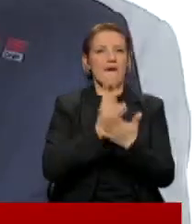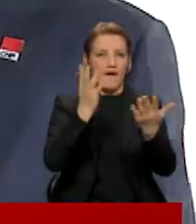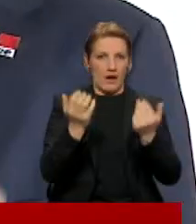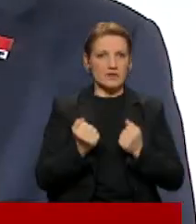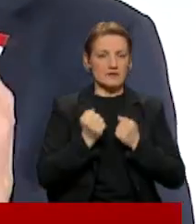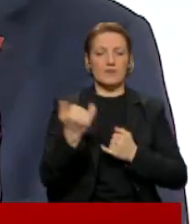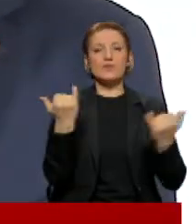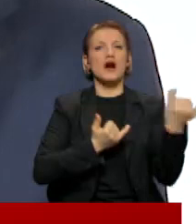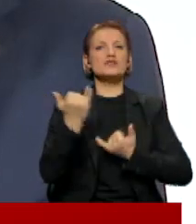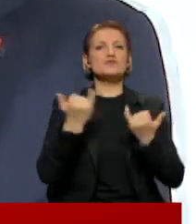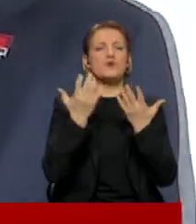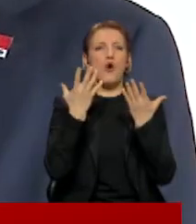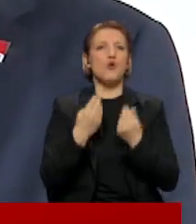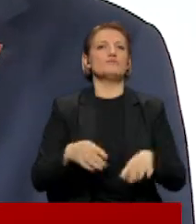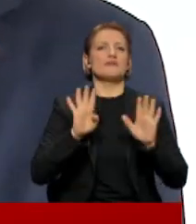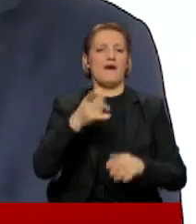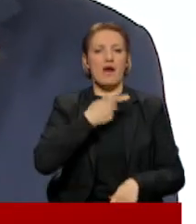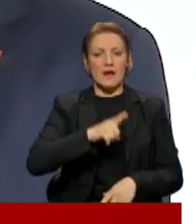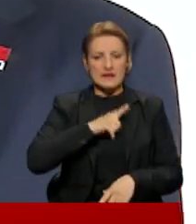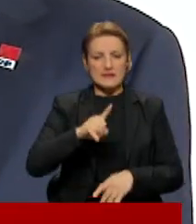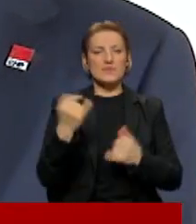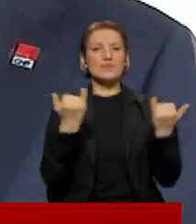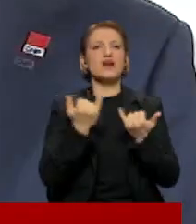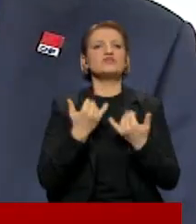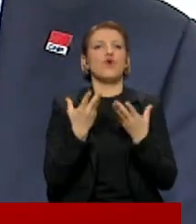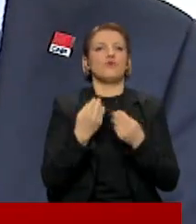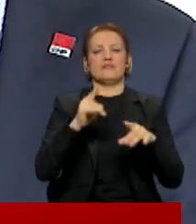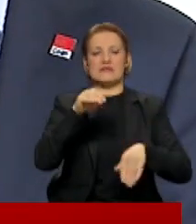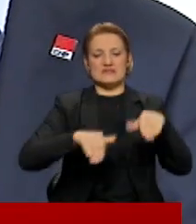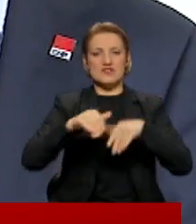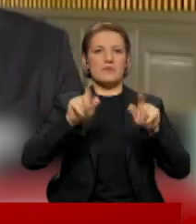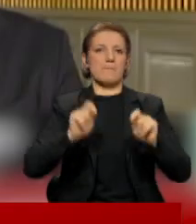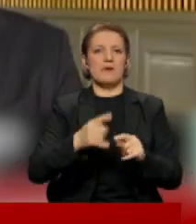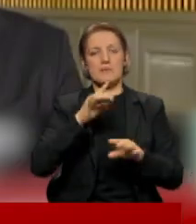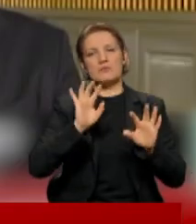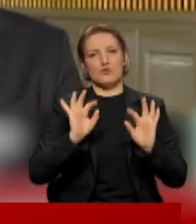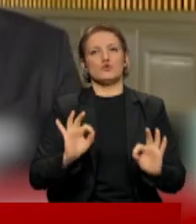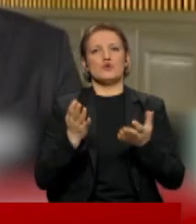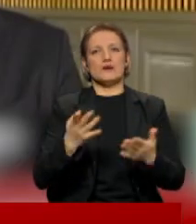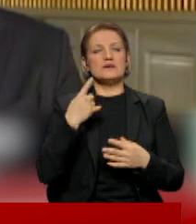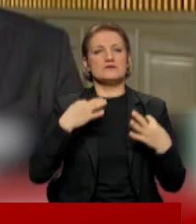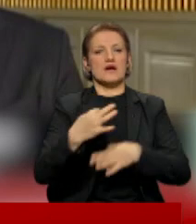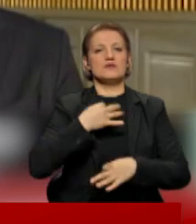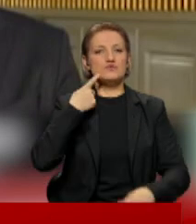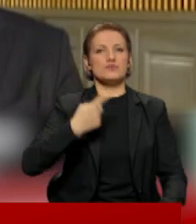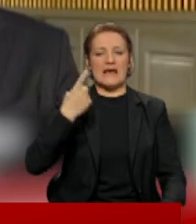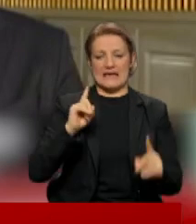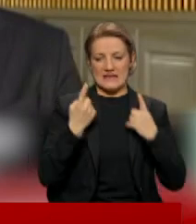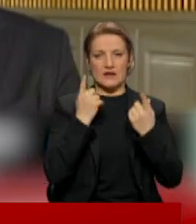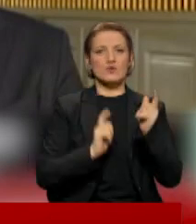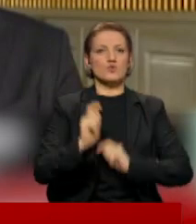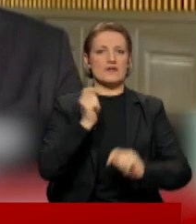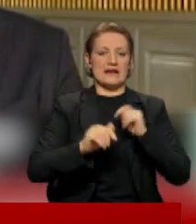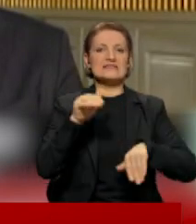alınırsa Tartışmanın olmadığı adayların da tartışılmadığı bir seçimi yapmak mümkün sayın cumhurbaşkanı da yetkisini kullanarak